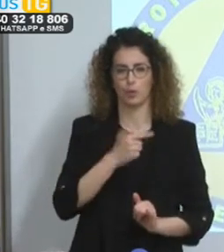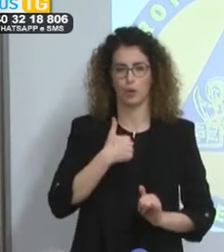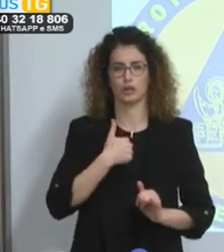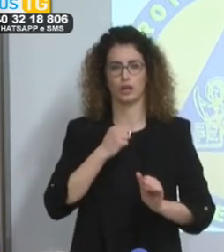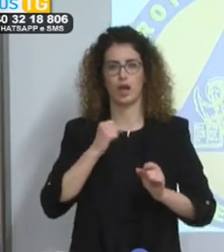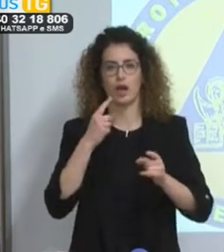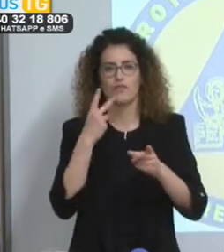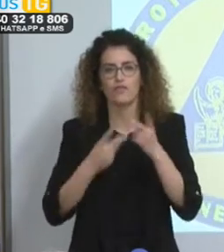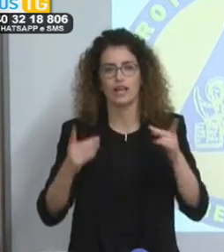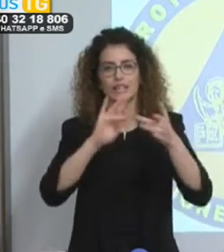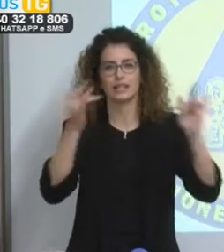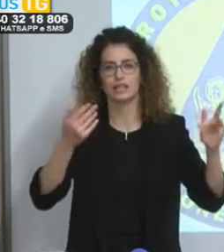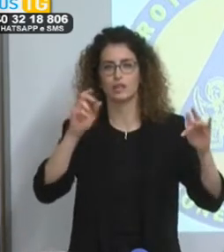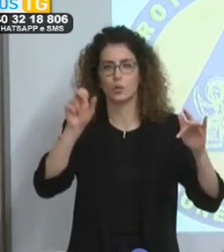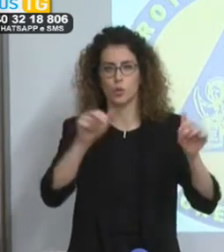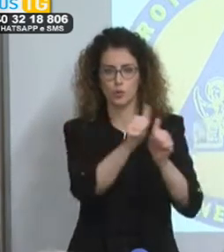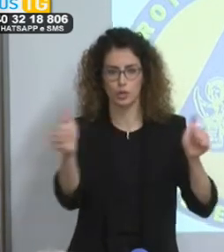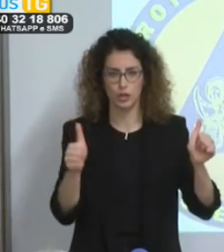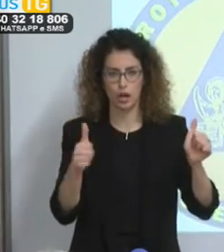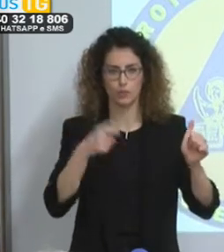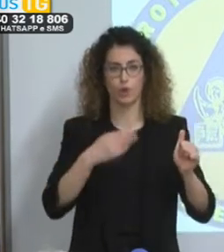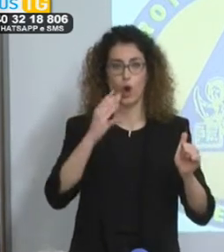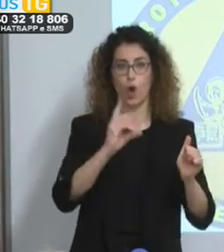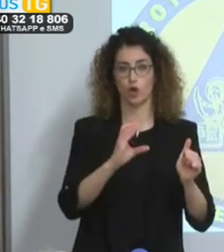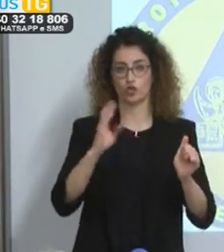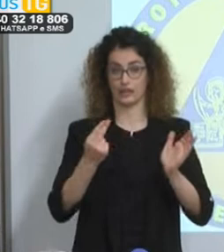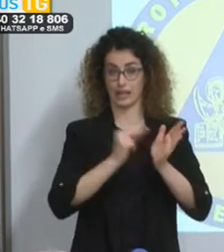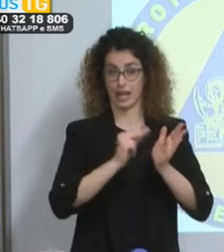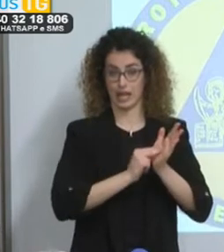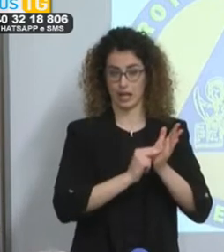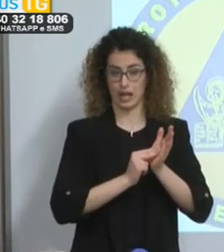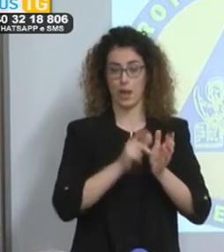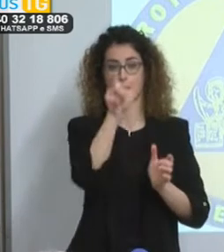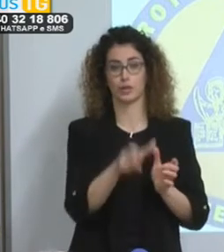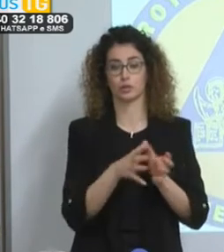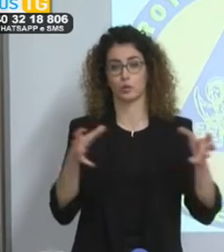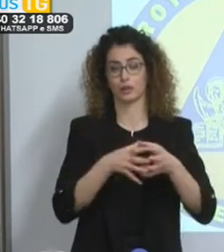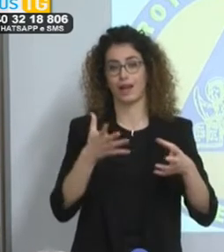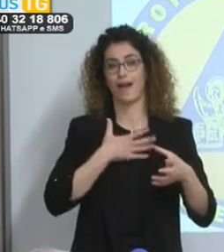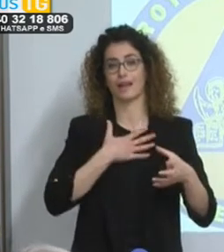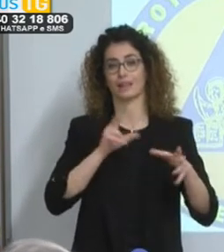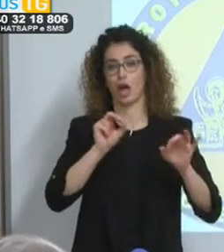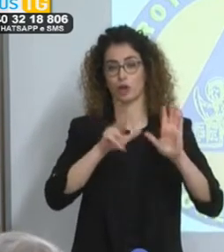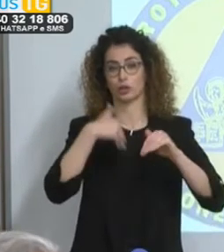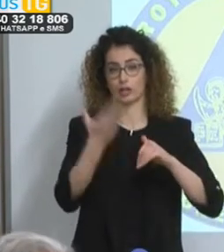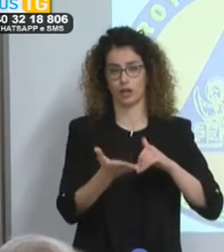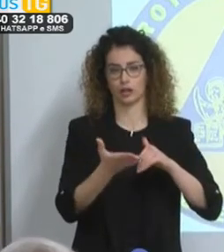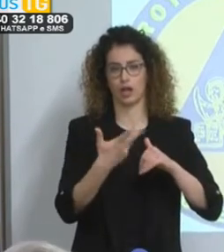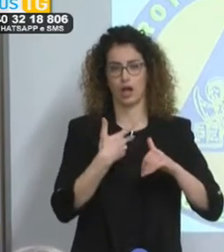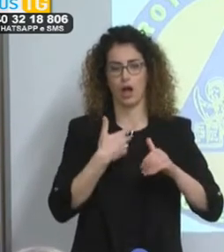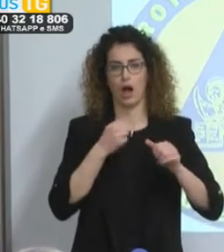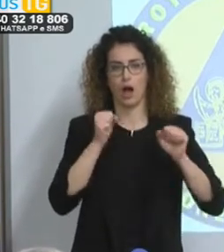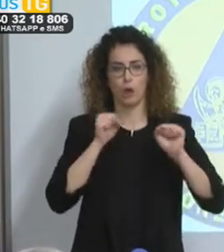delle vostre ULS, perché inserendo il codice fiscale di un over 80 ha una corsia